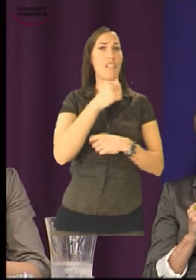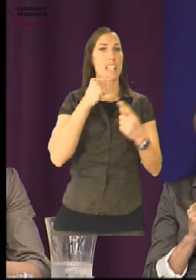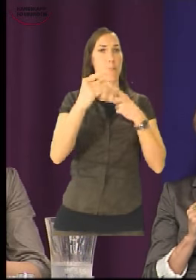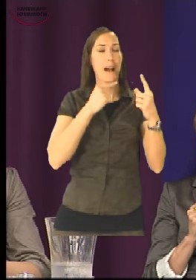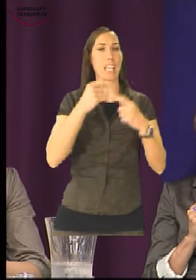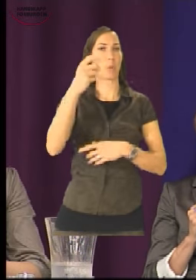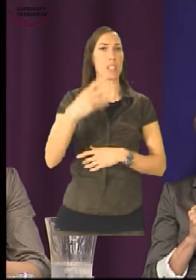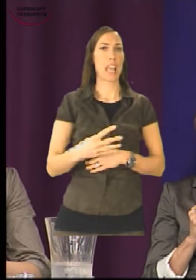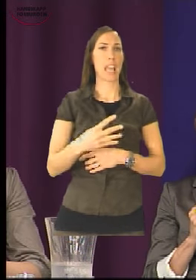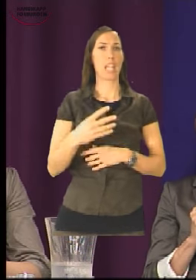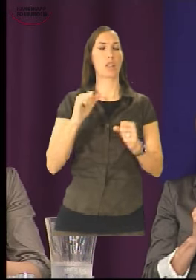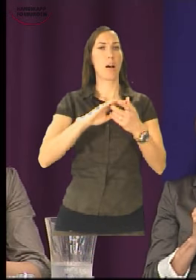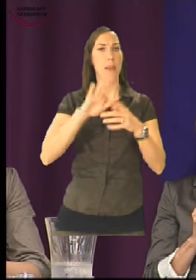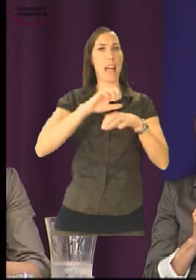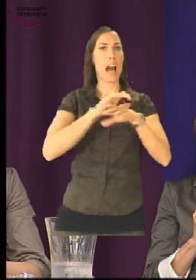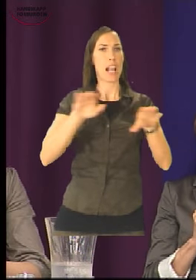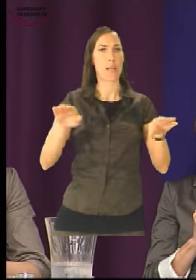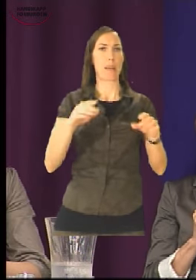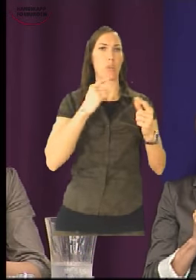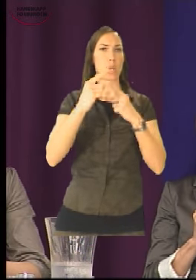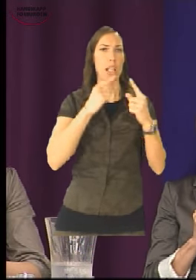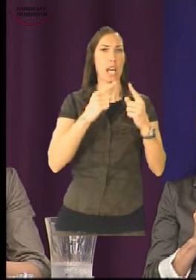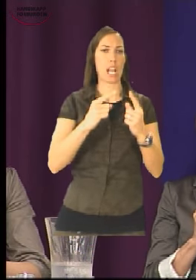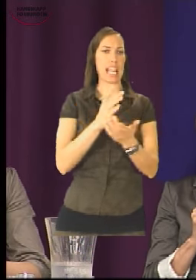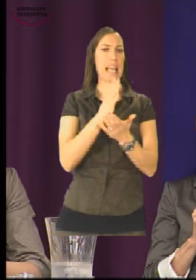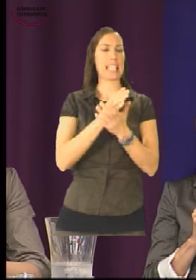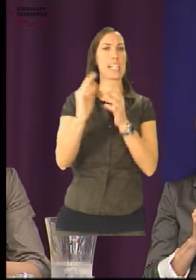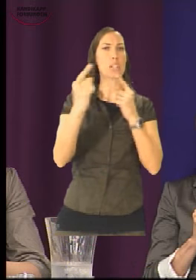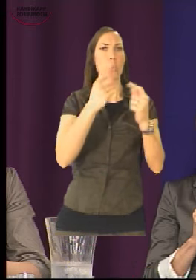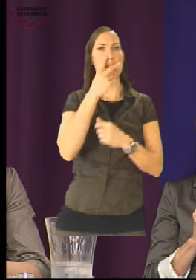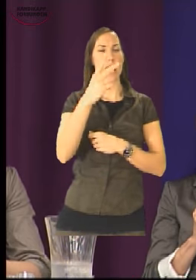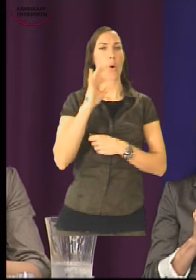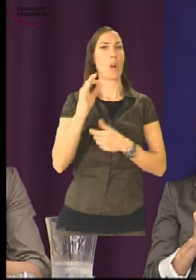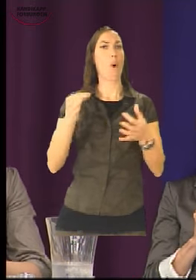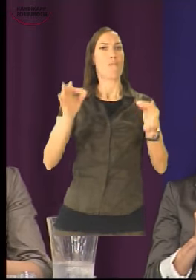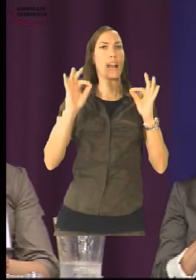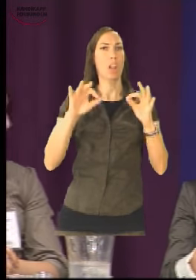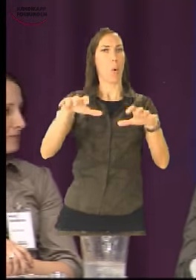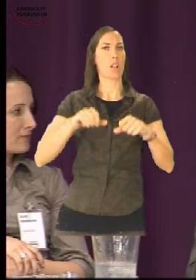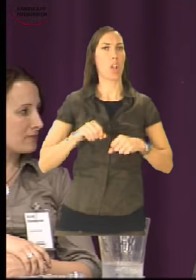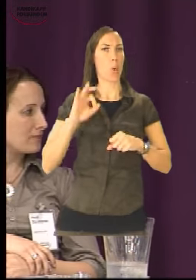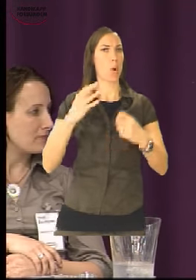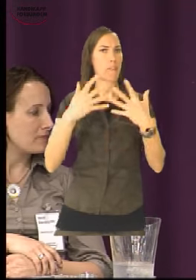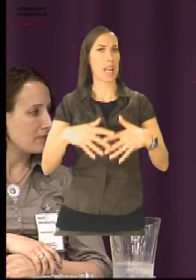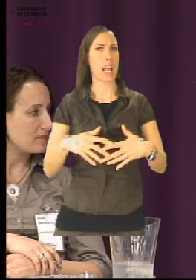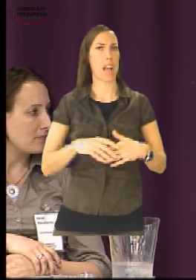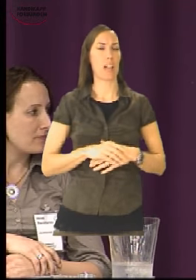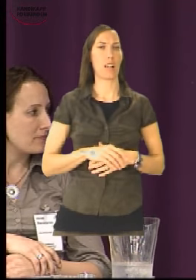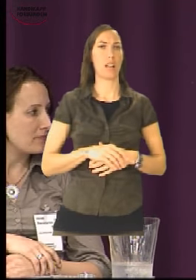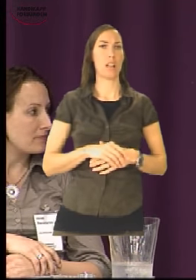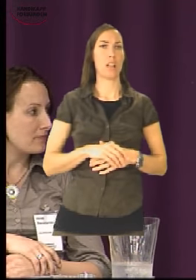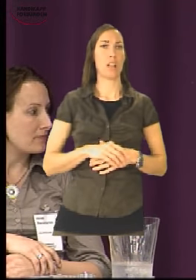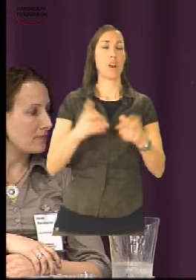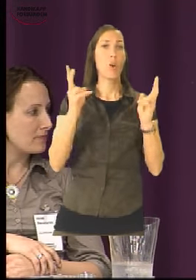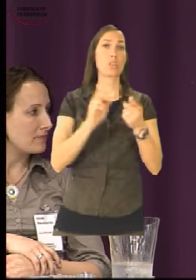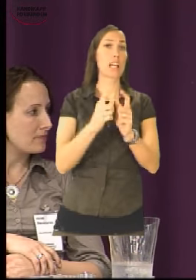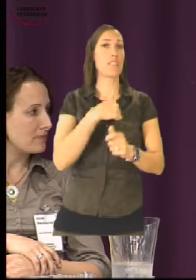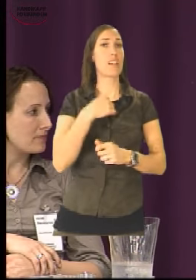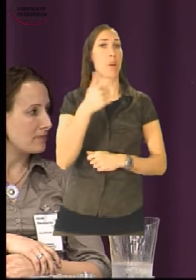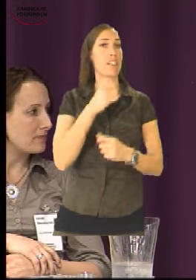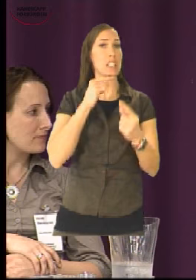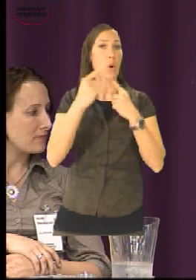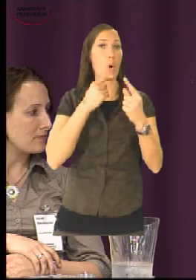mer övergripande plan. En diskussion om var det offentliga åtagandet sträcker sig. Och kanske också behöver vi en diskussion om de